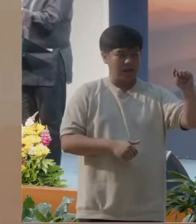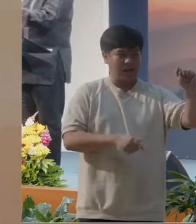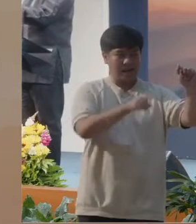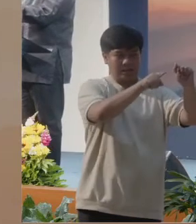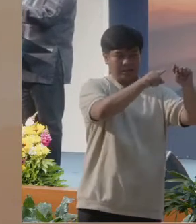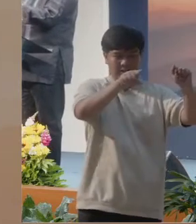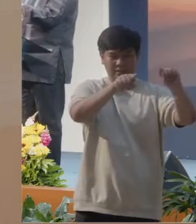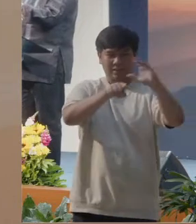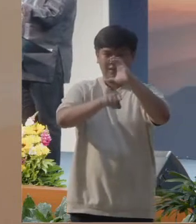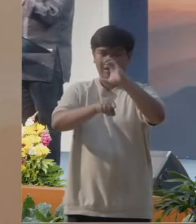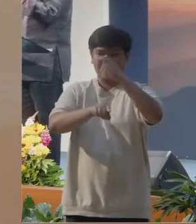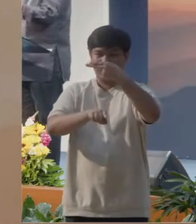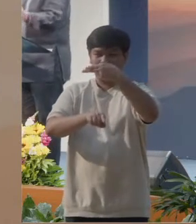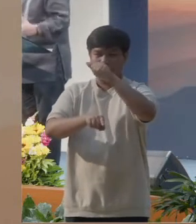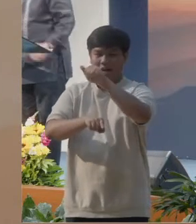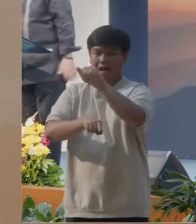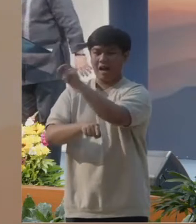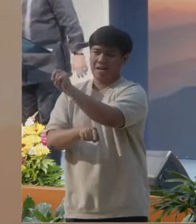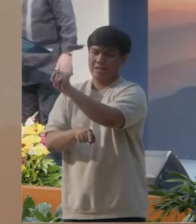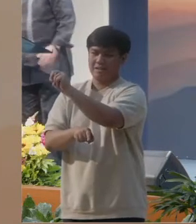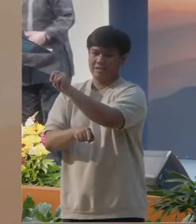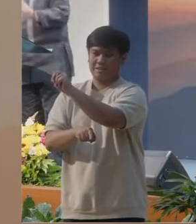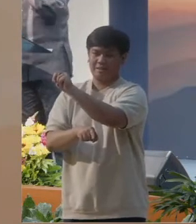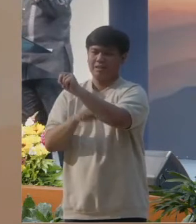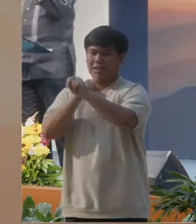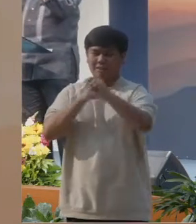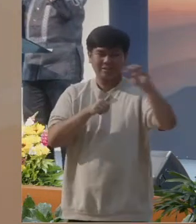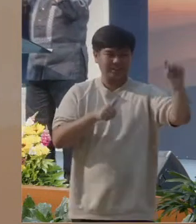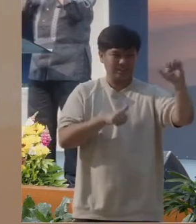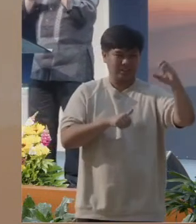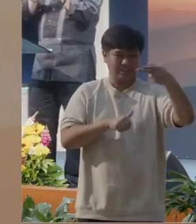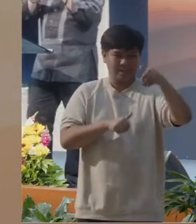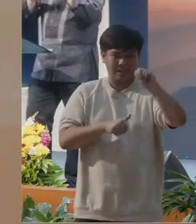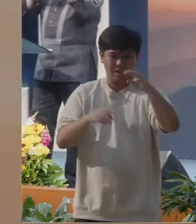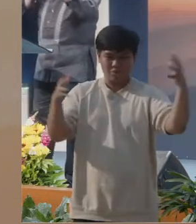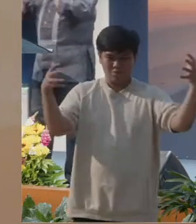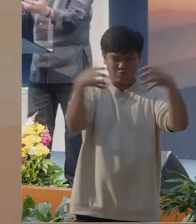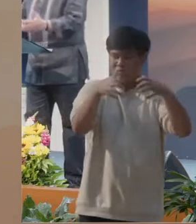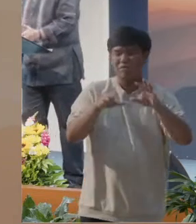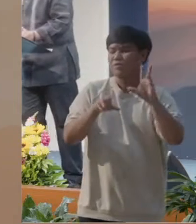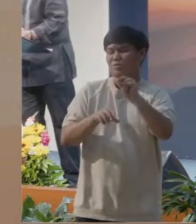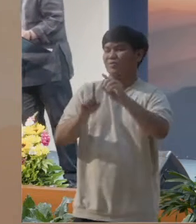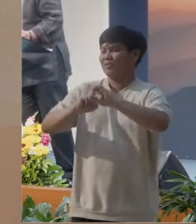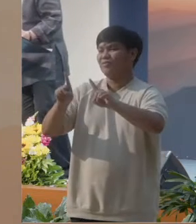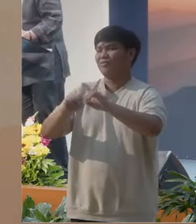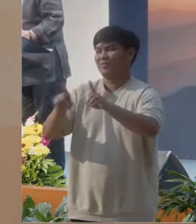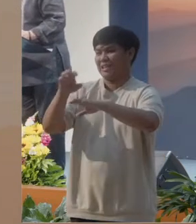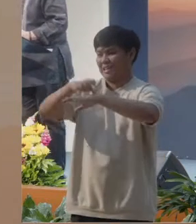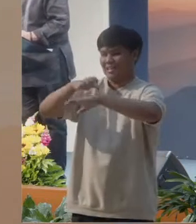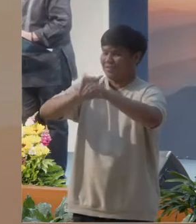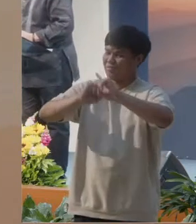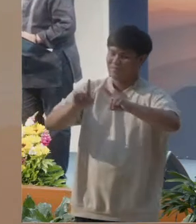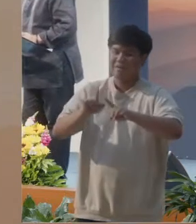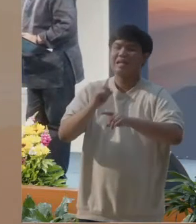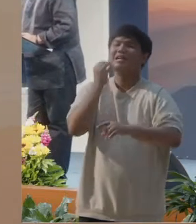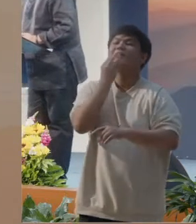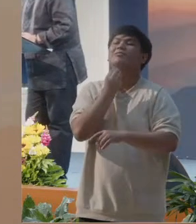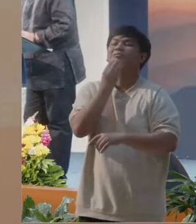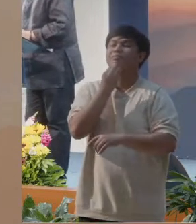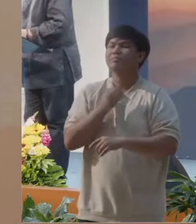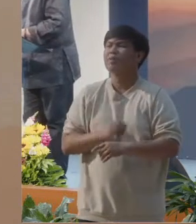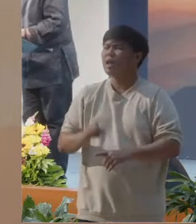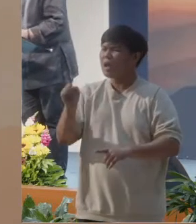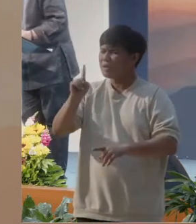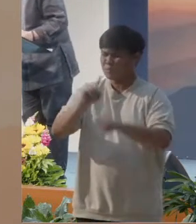Kaya tama po ang Tagalog, no? Akan. Pero mas higit po doon sa kung paano nating binibigkas, ano po ba ang ibig sabihin ng